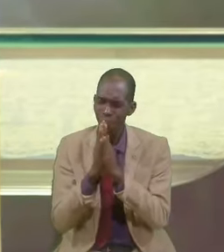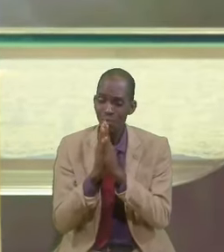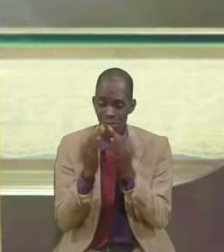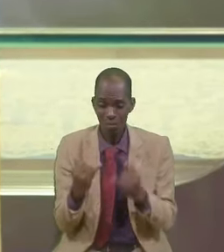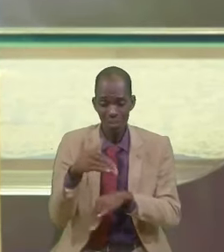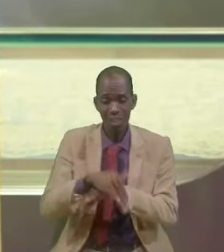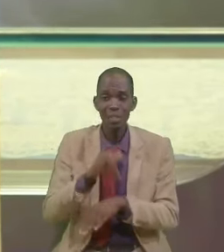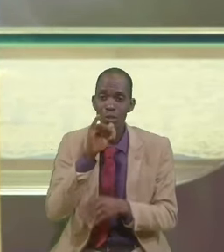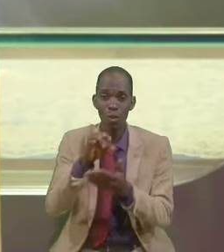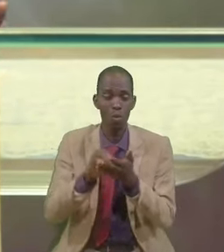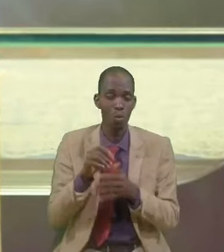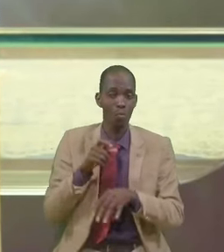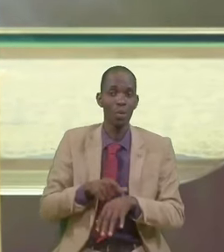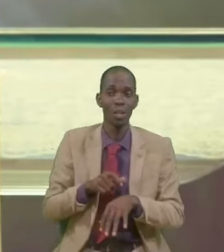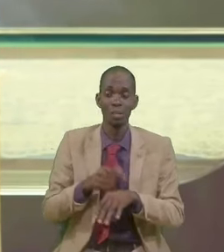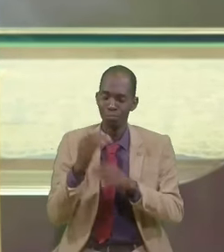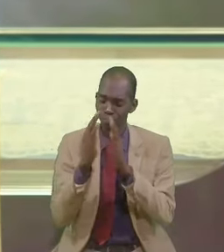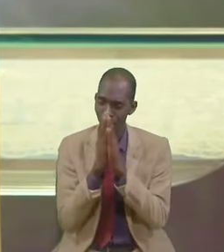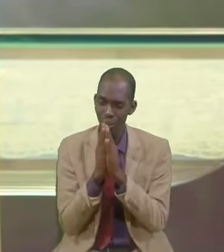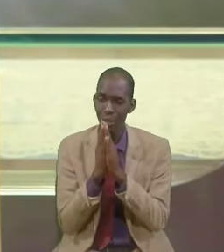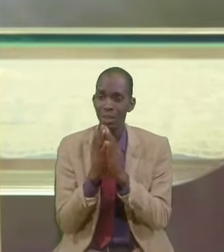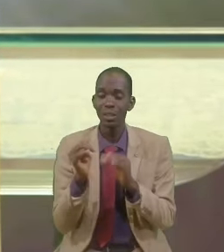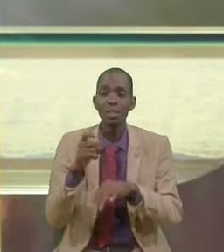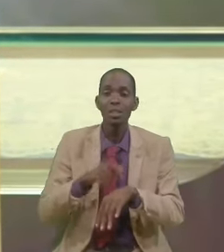Voici votre moment. L'heure de sa force.